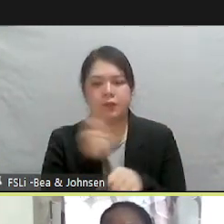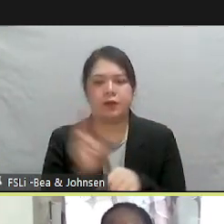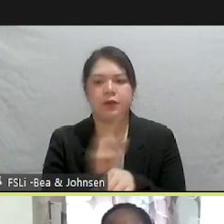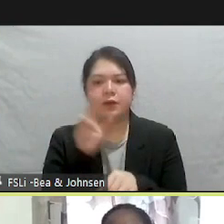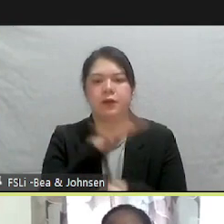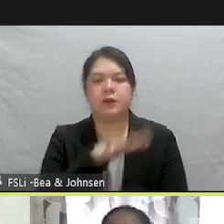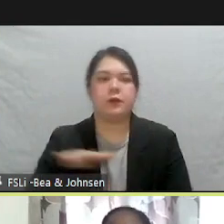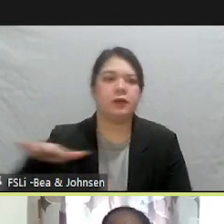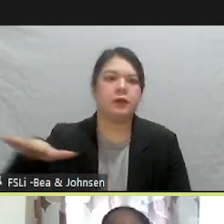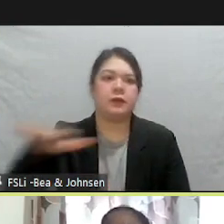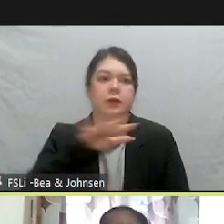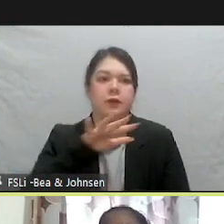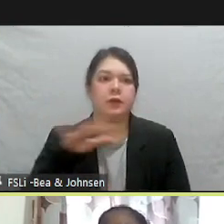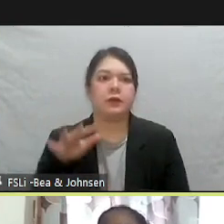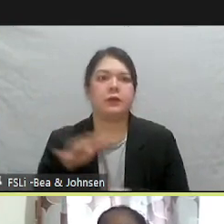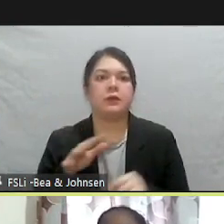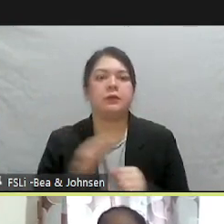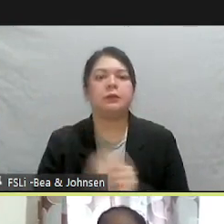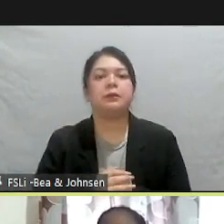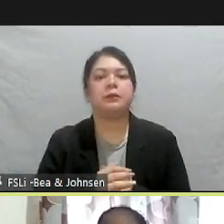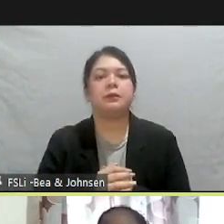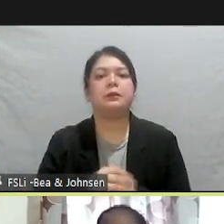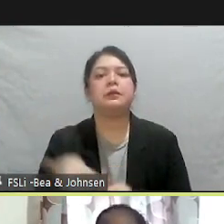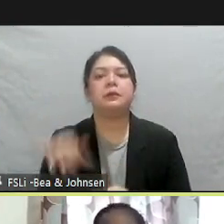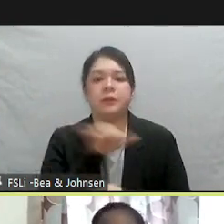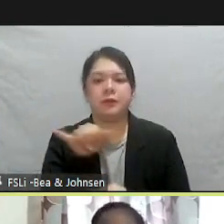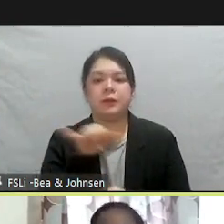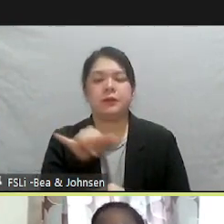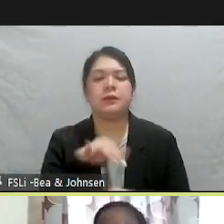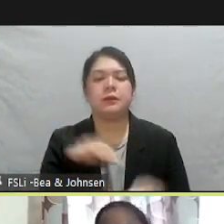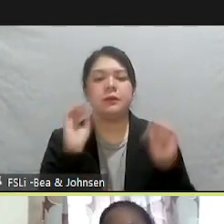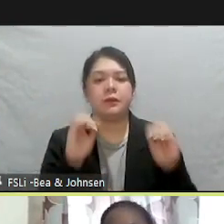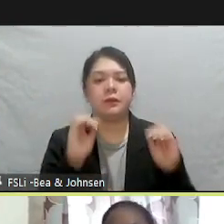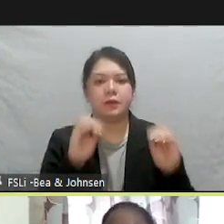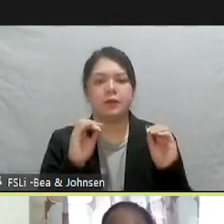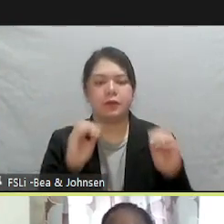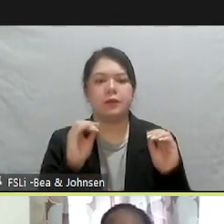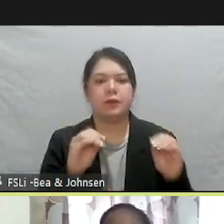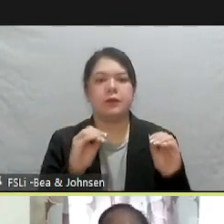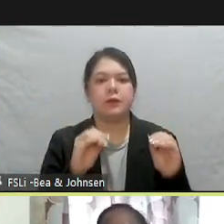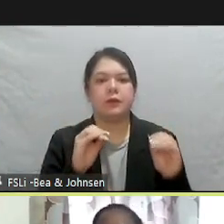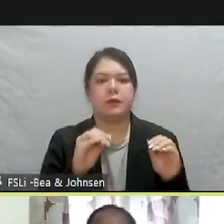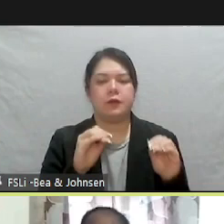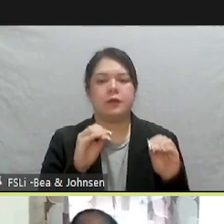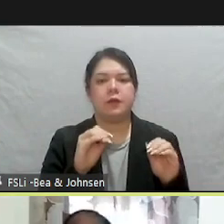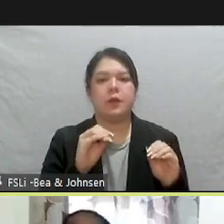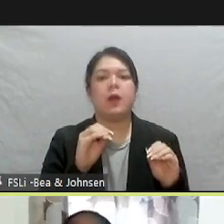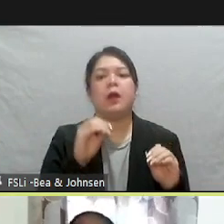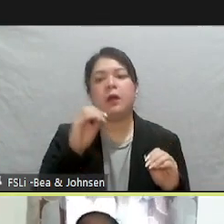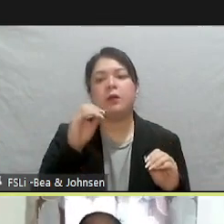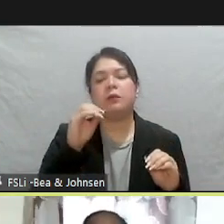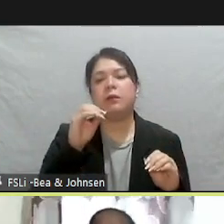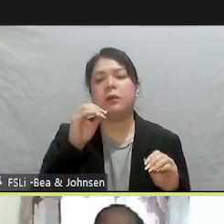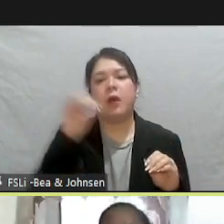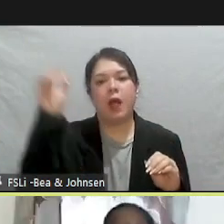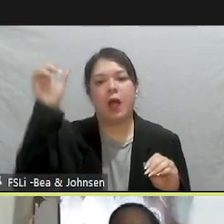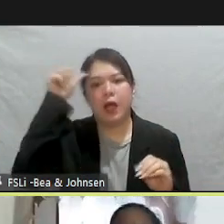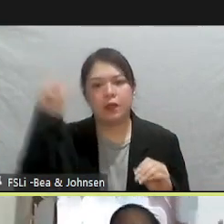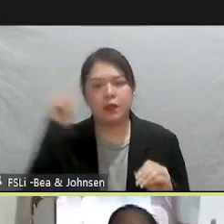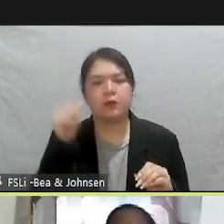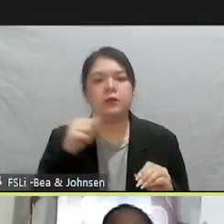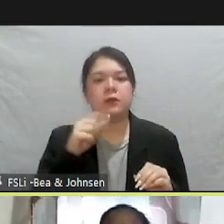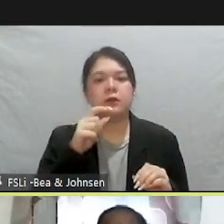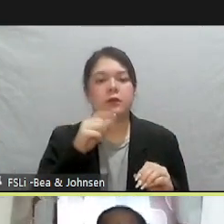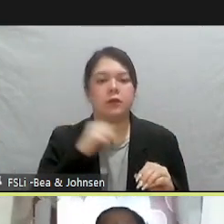community. Ganon din po sa pagtuturo sa mga matatanda. Dahil dalawa po ang tinuruan ko,